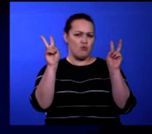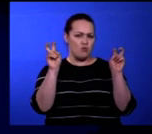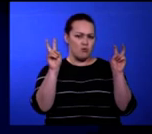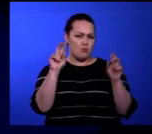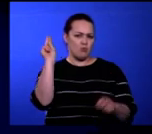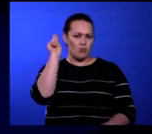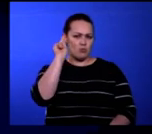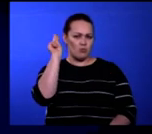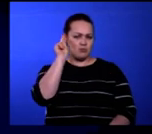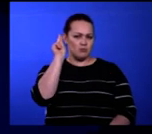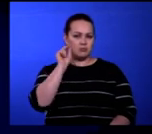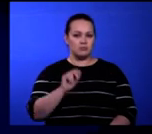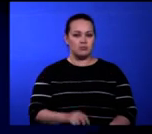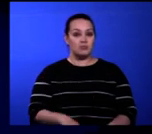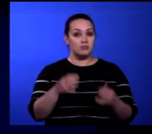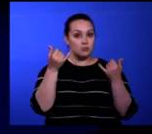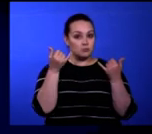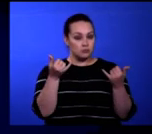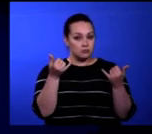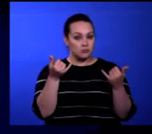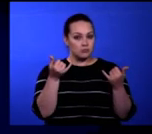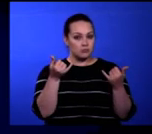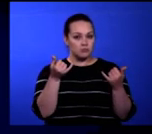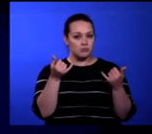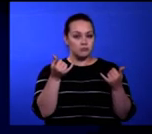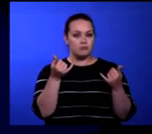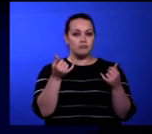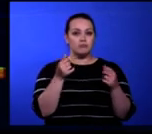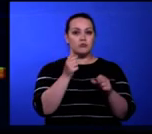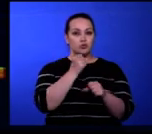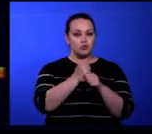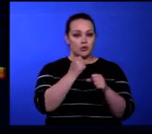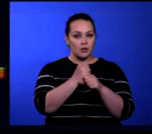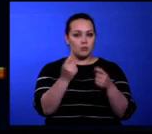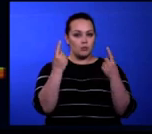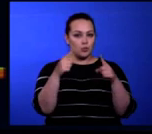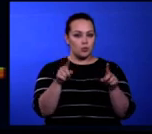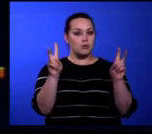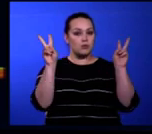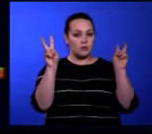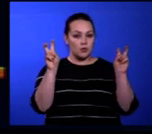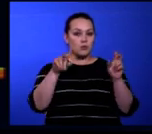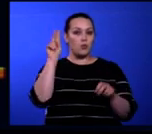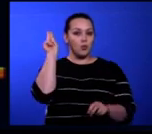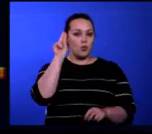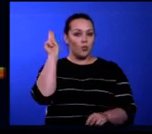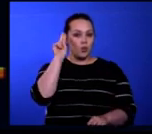урока? Давайте сегодня сделаем по-другому. Тема нашего